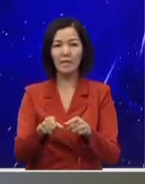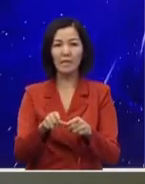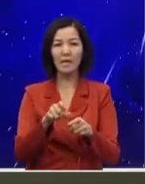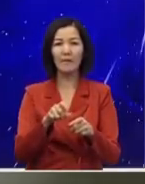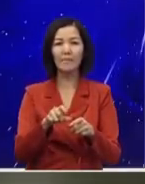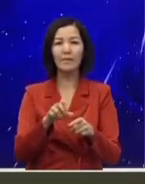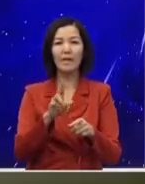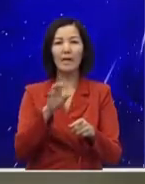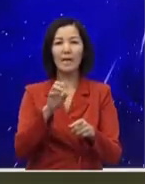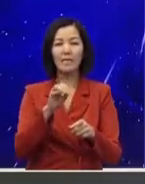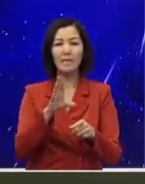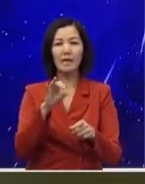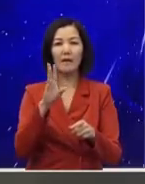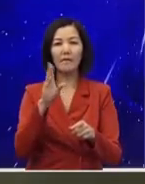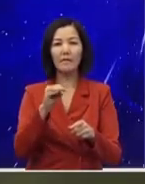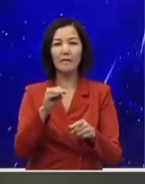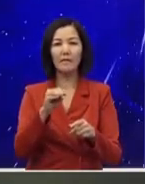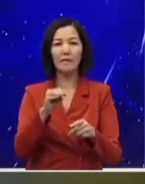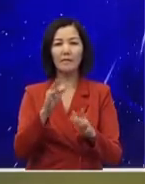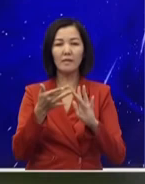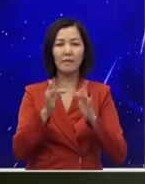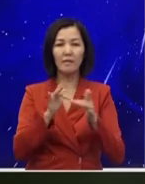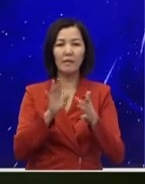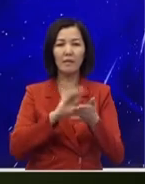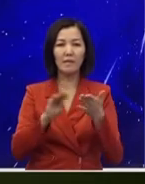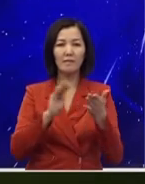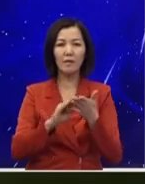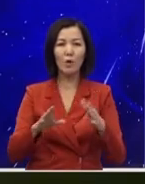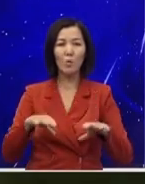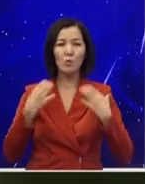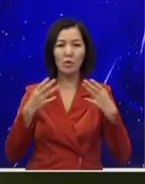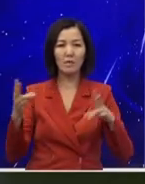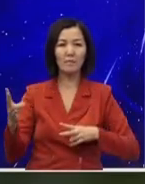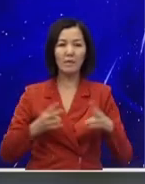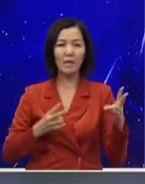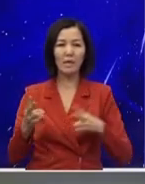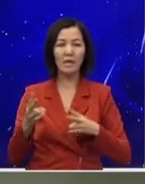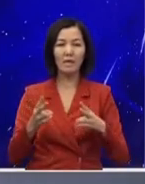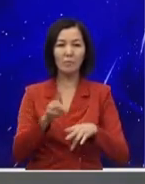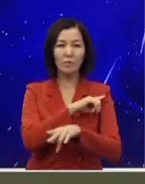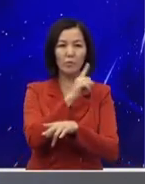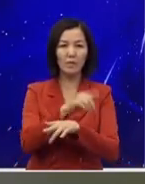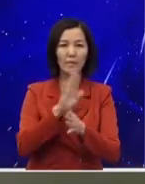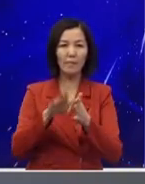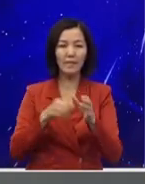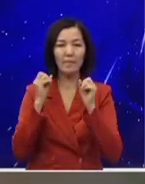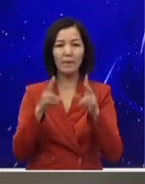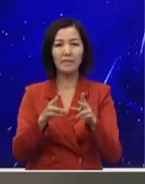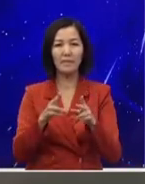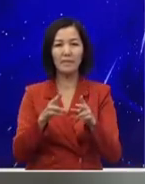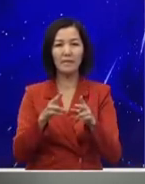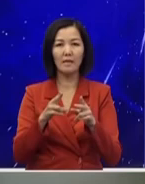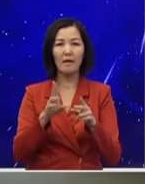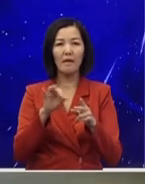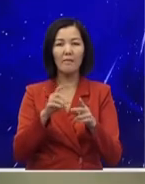Австрии Себастьян Курц в Твиттере назвал случившееся ужасным терактом, добавив, что к усилению безопасности на объектах Вены